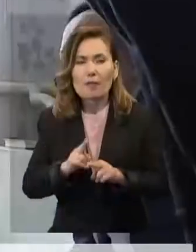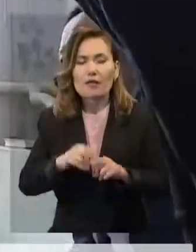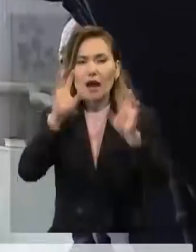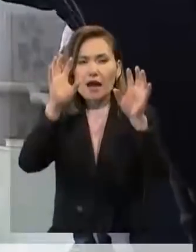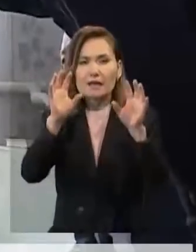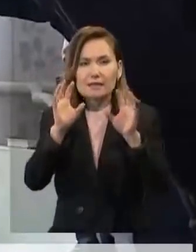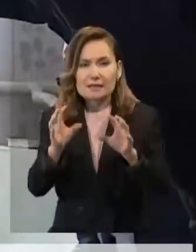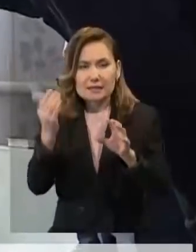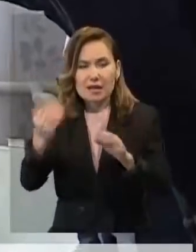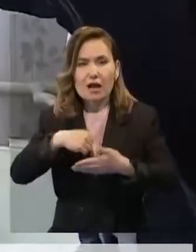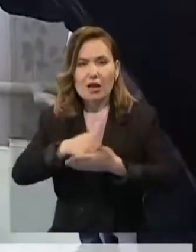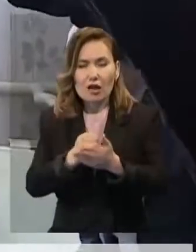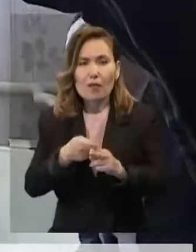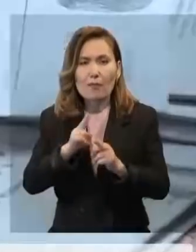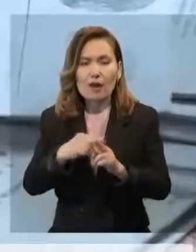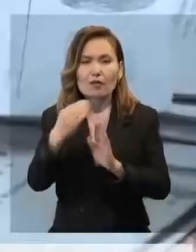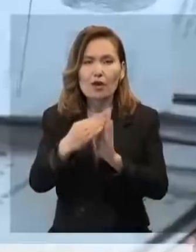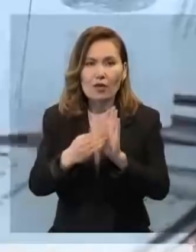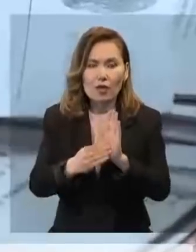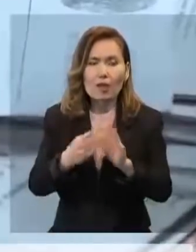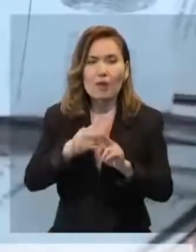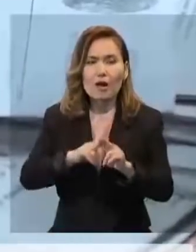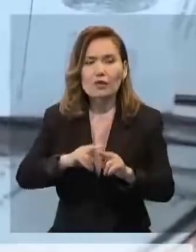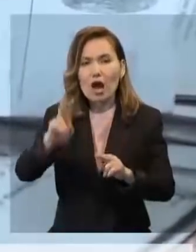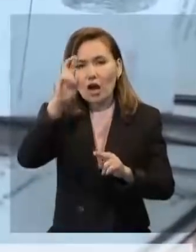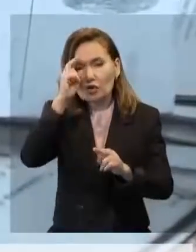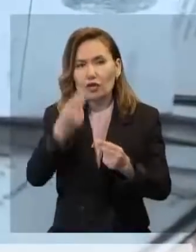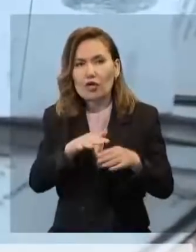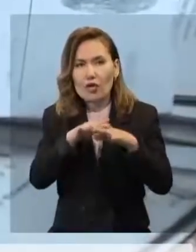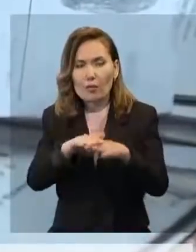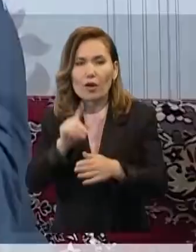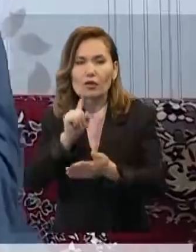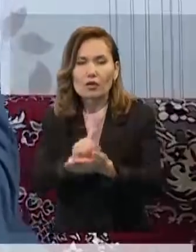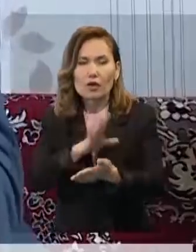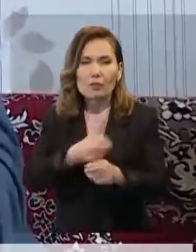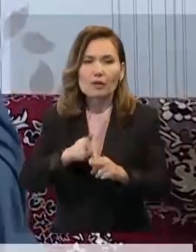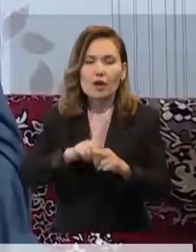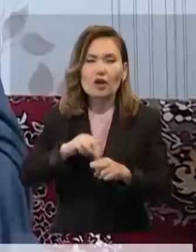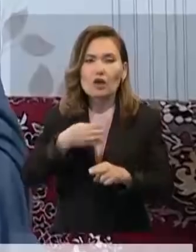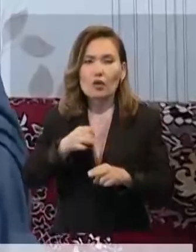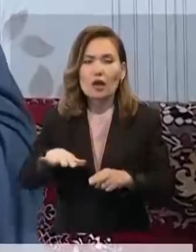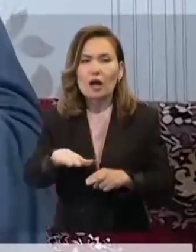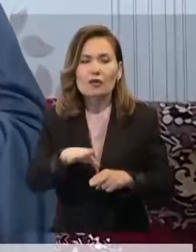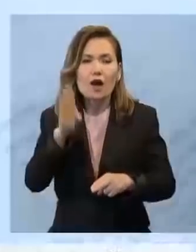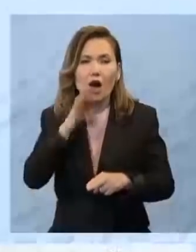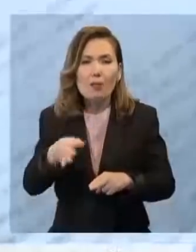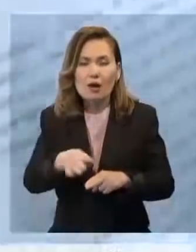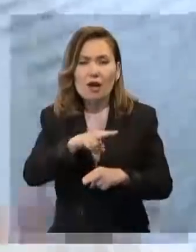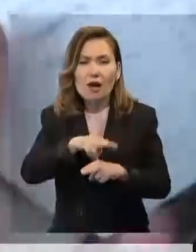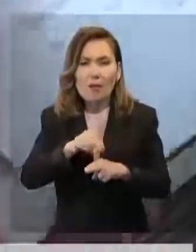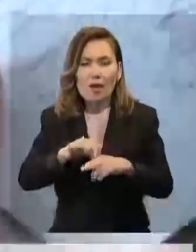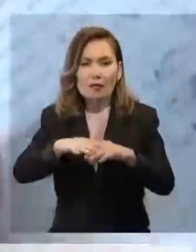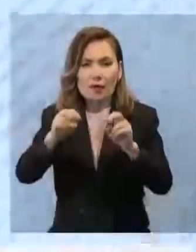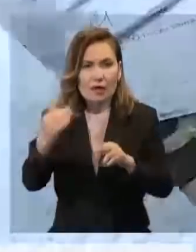айдындарында биологиялық негіздеме бюджет есебінен жасалатындығы көрсетілген дейді. Ал Тобыл Торғай облысаралық бассейн инспекциясының